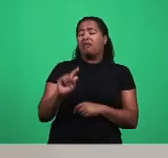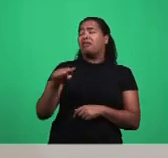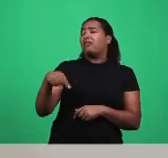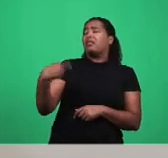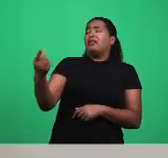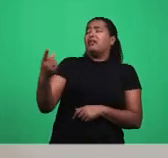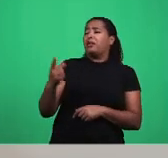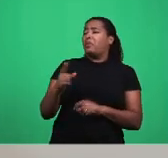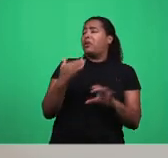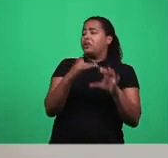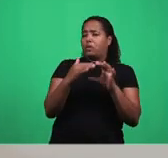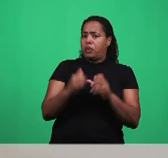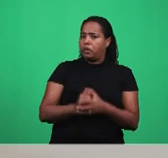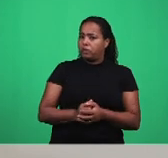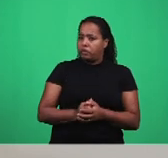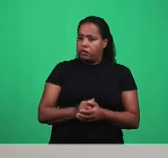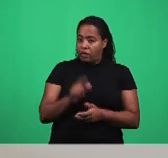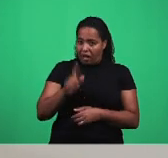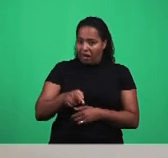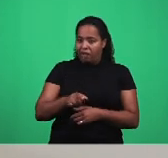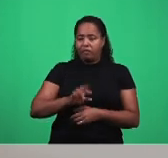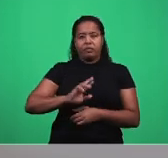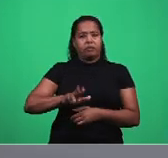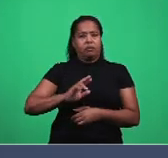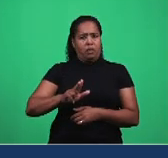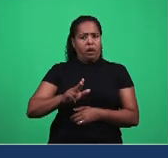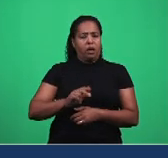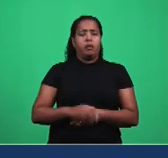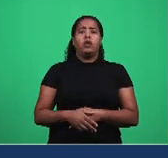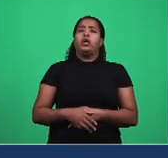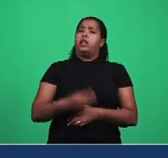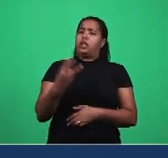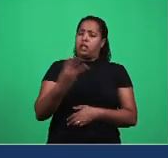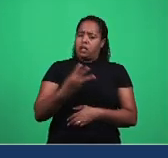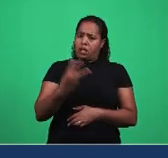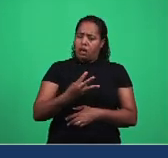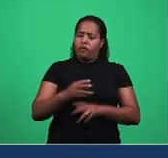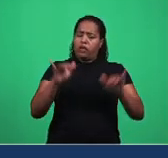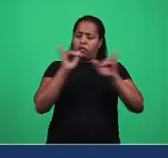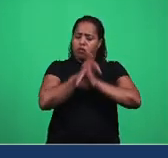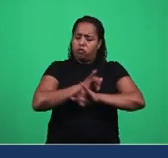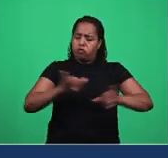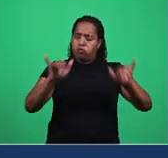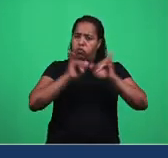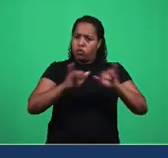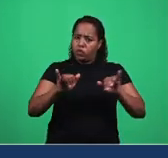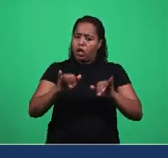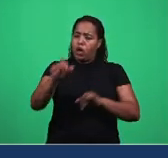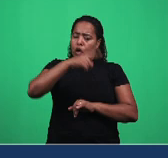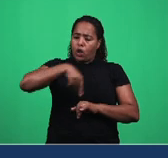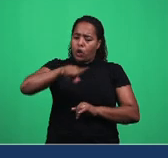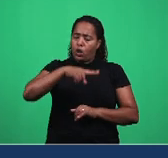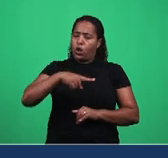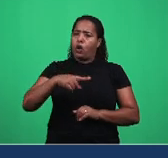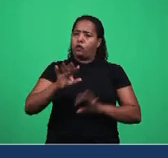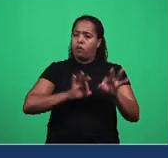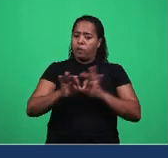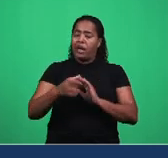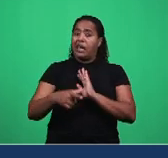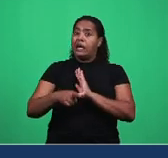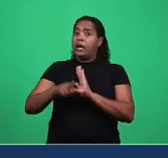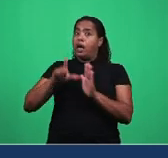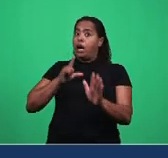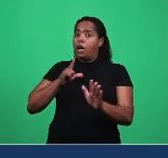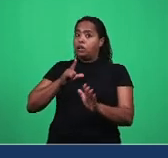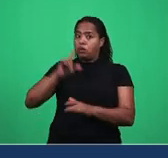pas laisser ça pour après. Nous allons faire une troisième fois, donc on va faire une annonce et on va se préparer. Avant le 14